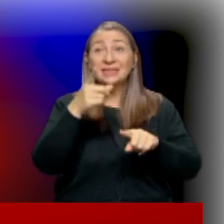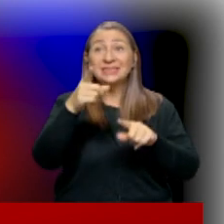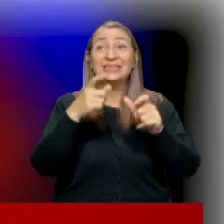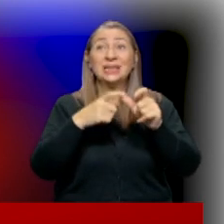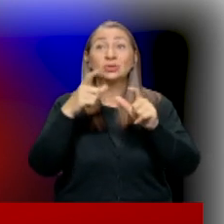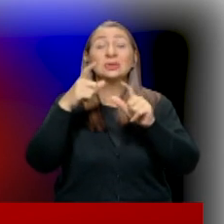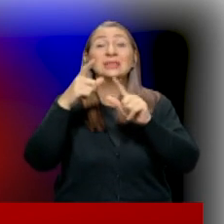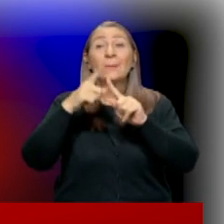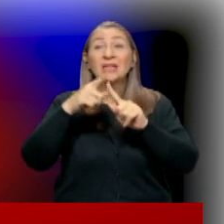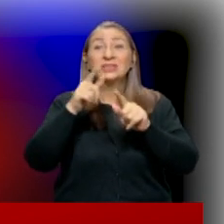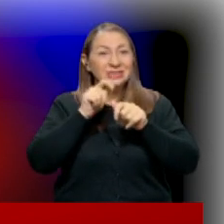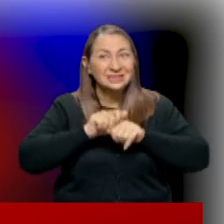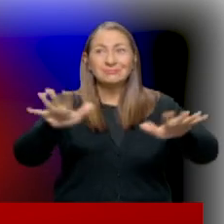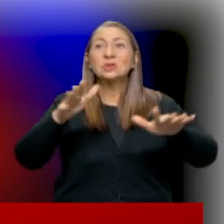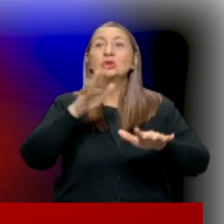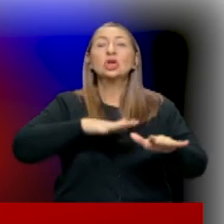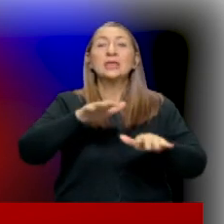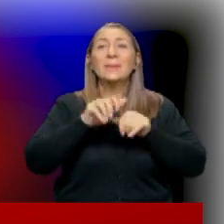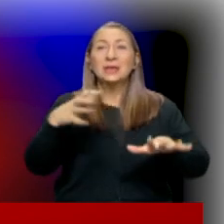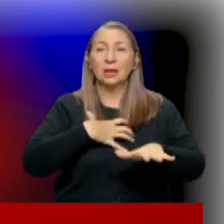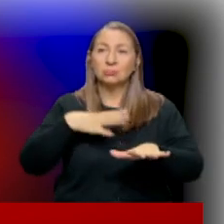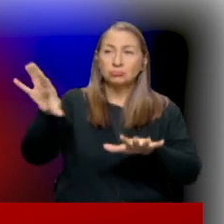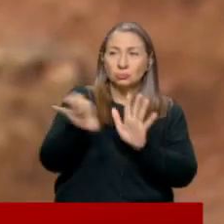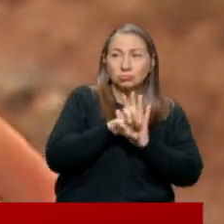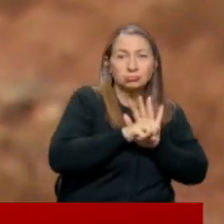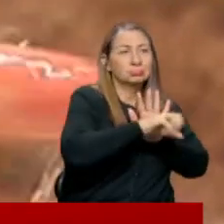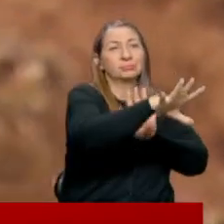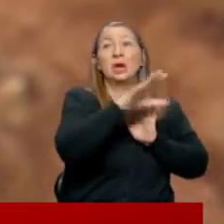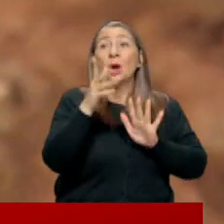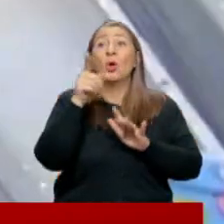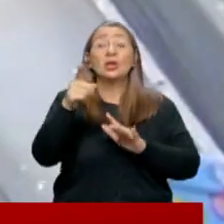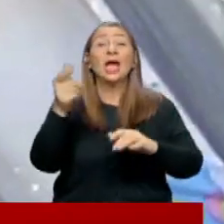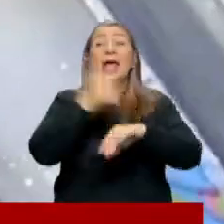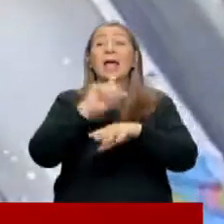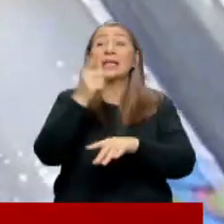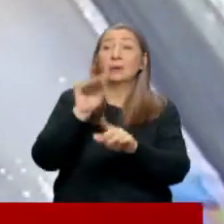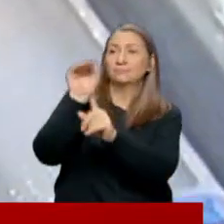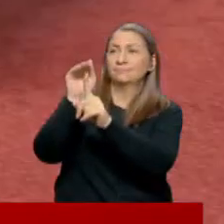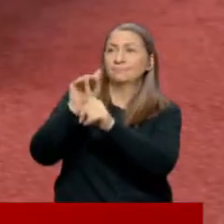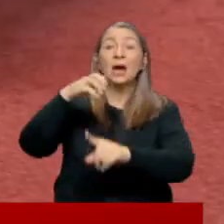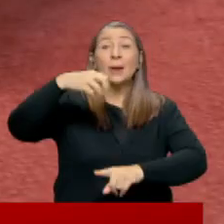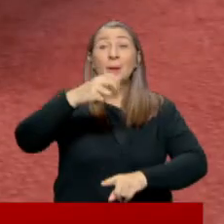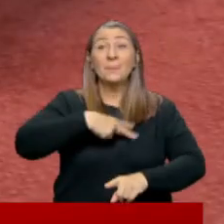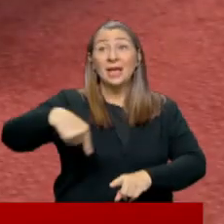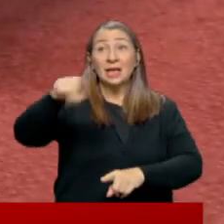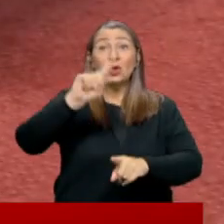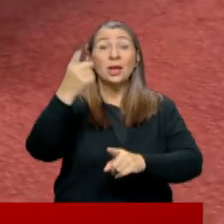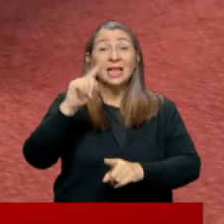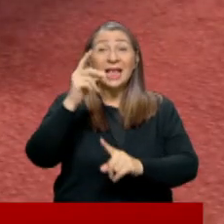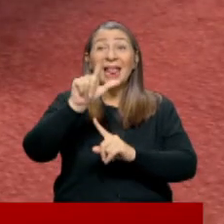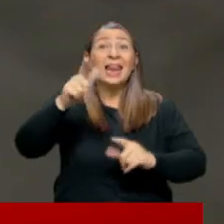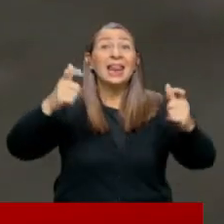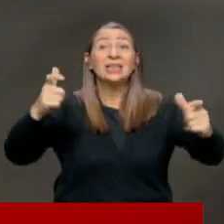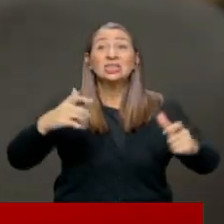Selçuk tepelinin çağrısını sosyal medya hesabından paylaştı Yani o da iktidara Çağrı yaptı AK Partili belediyelerin yönettiği